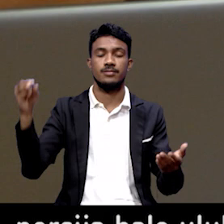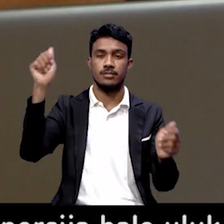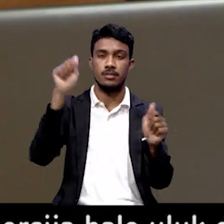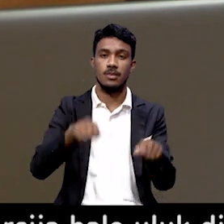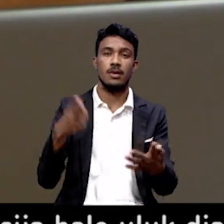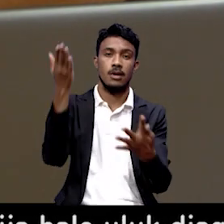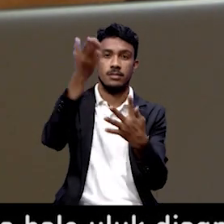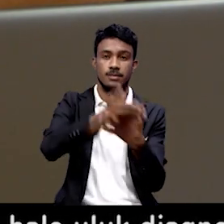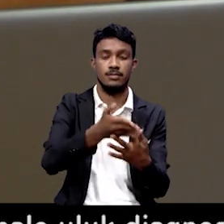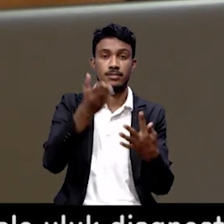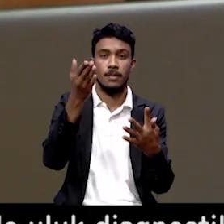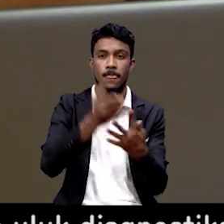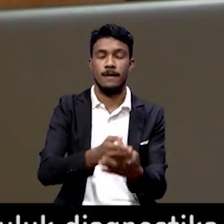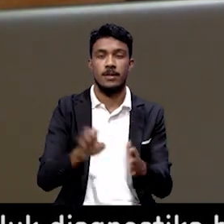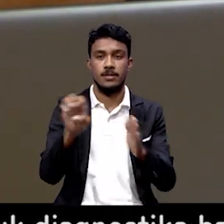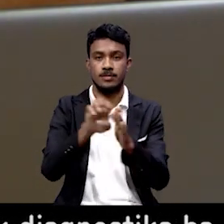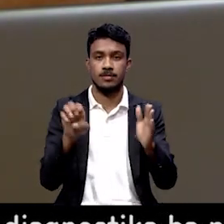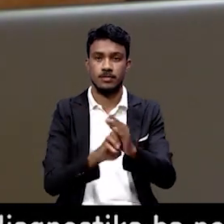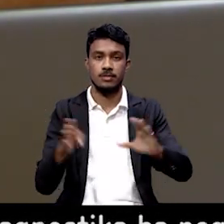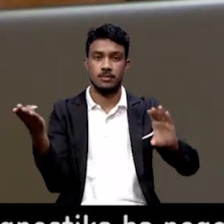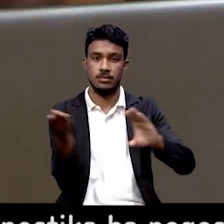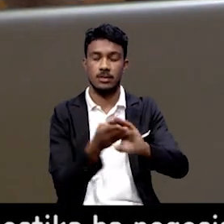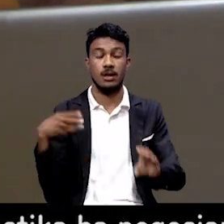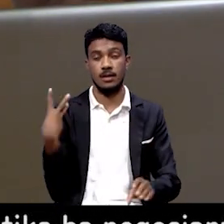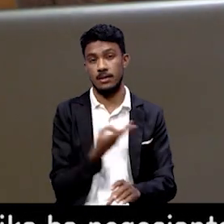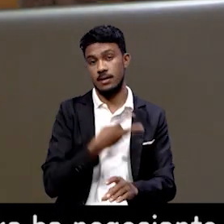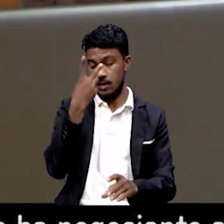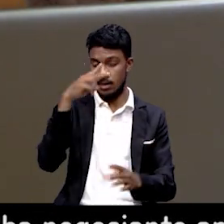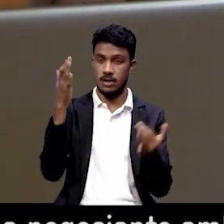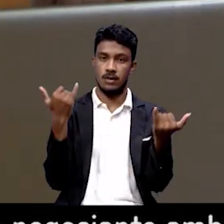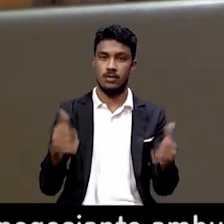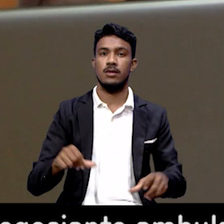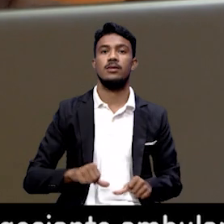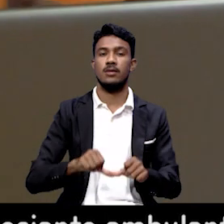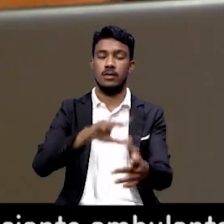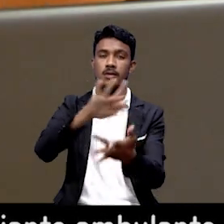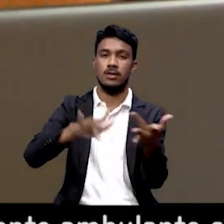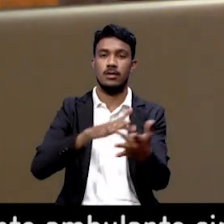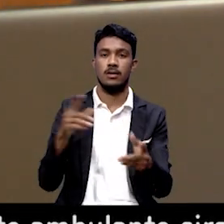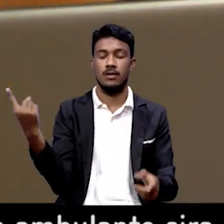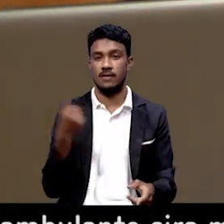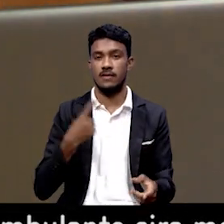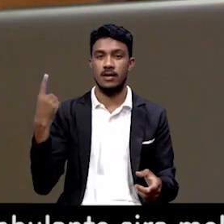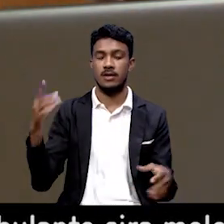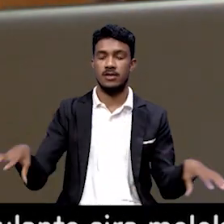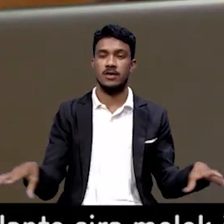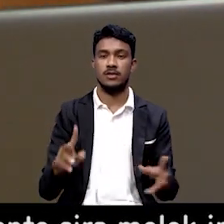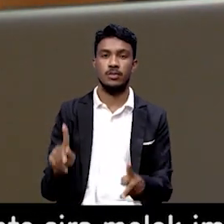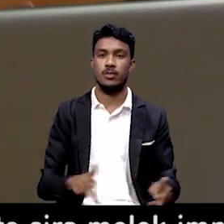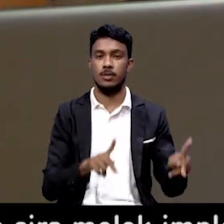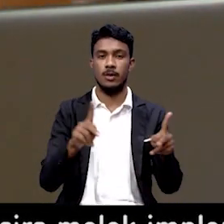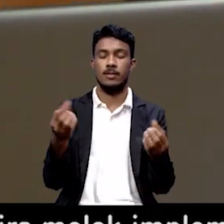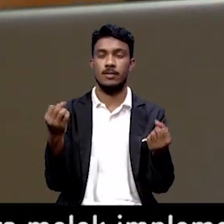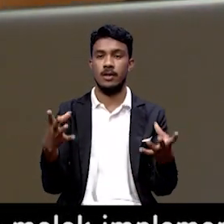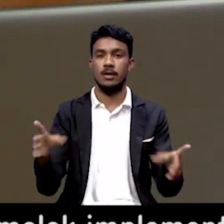ba kofre estado tamba itare katak agora sira se lau na fatin maski sira empresa publik mas barakliu sira se lau